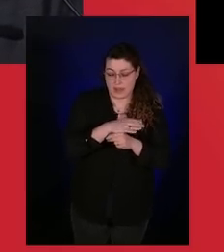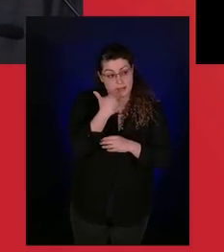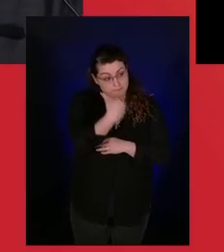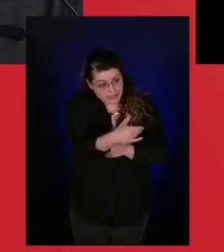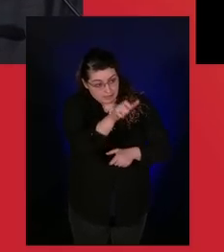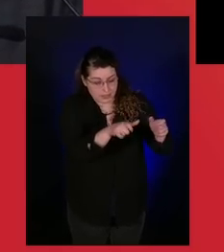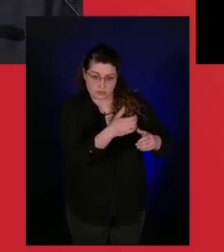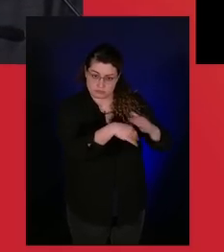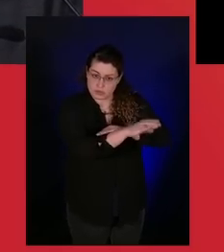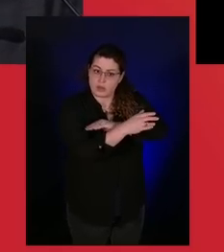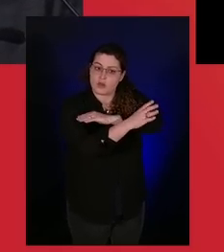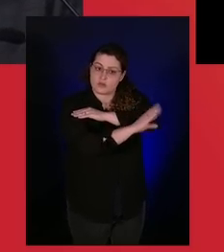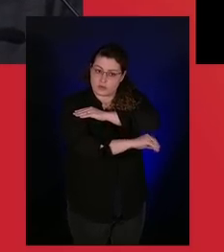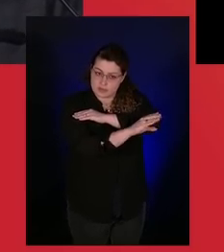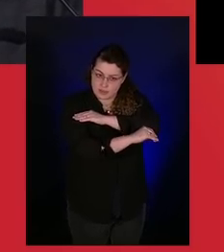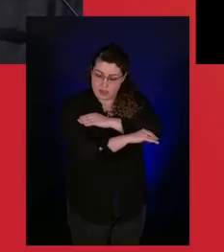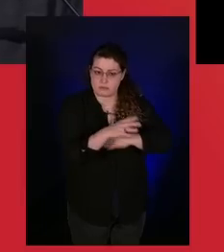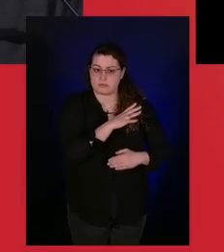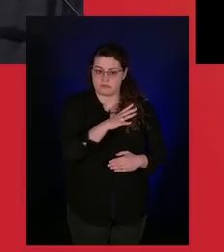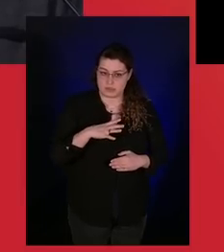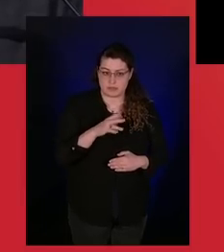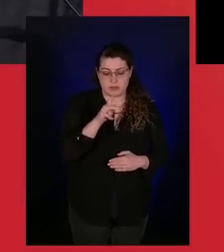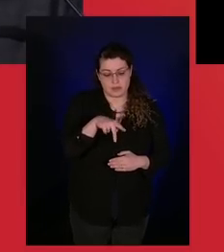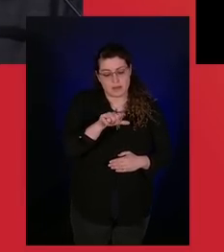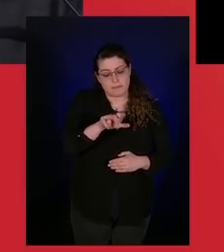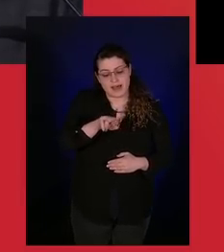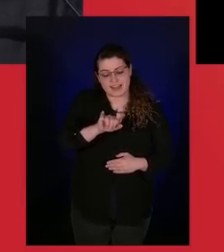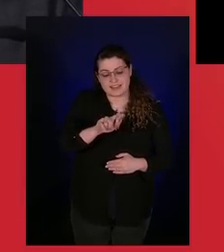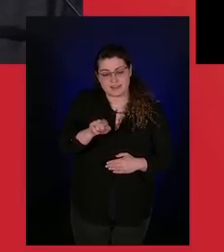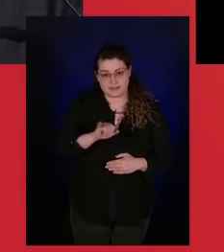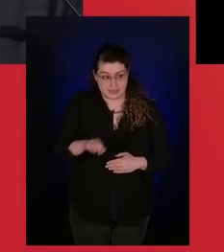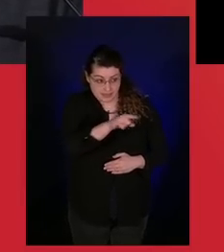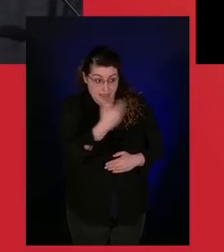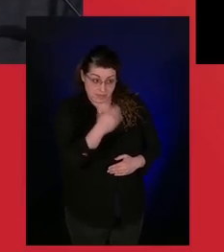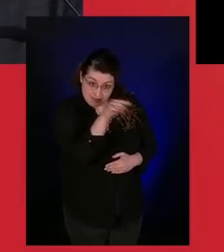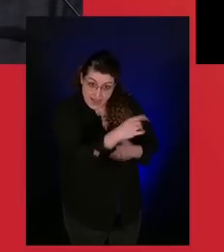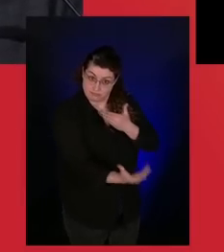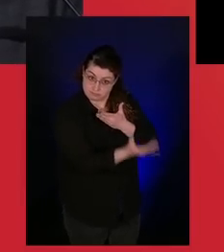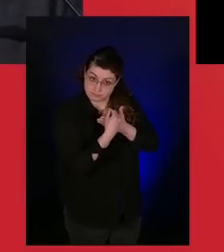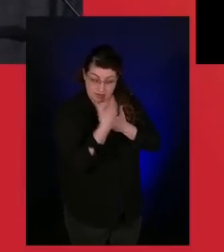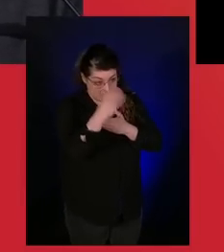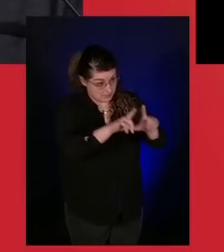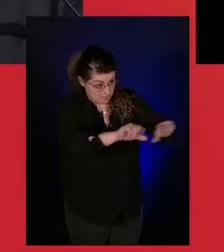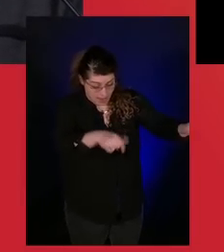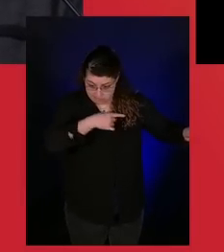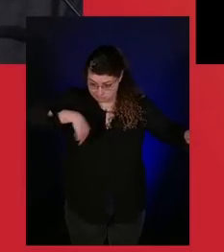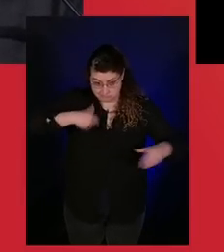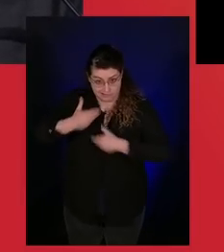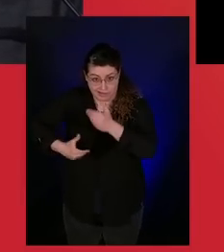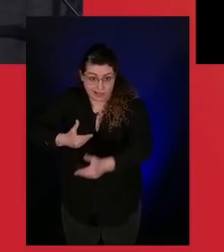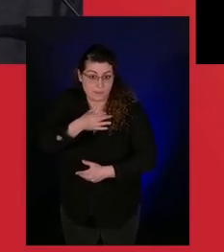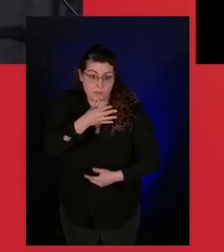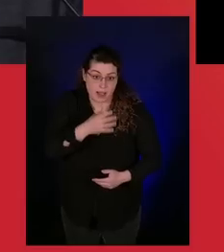administratif assuré par Célia Parisi, sans qui la commission aurait eu bien du mal à fonctionner. Vous le